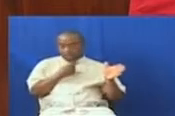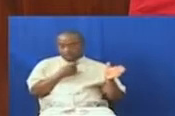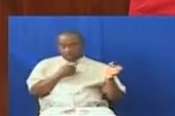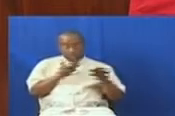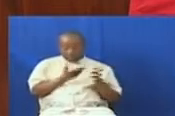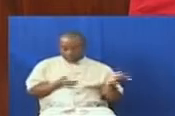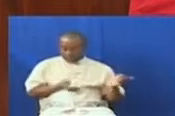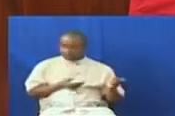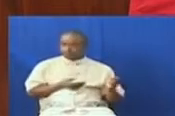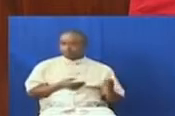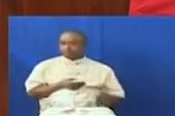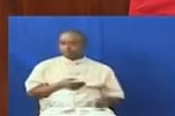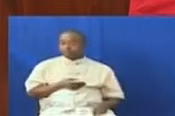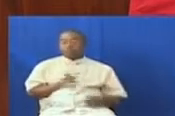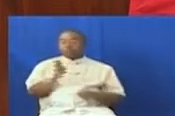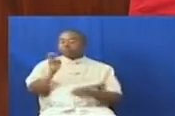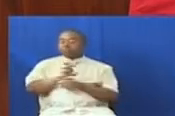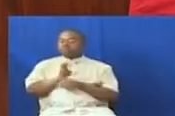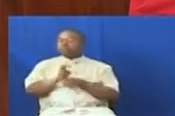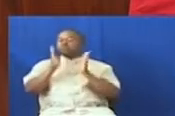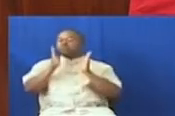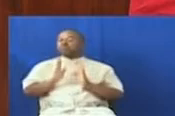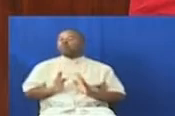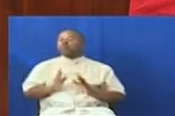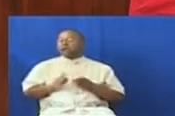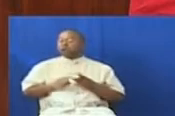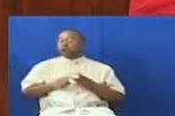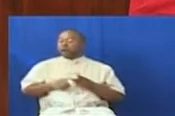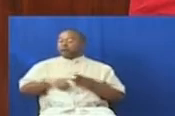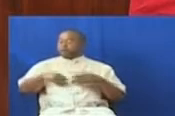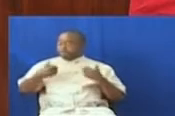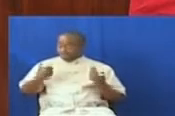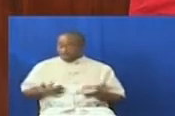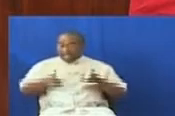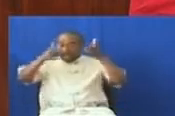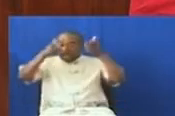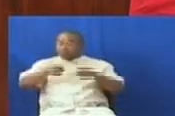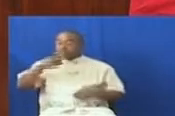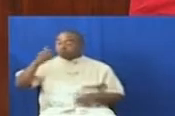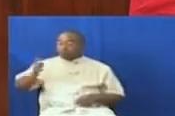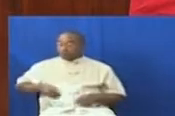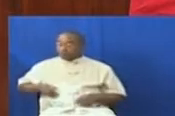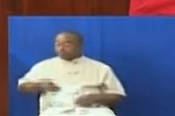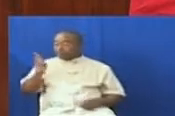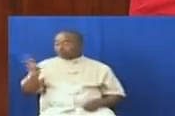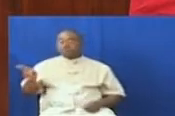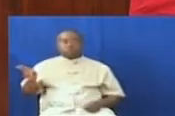Spika, msimamizi mkuu au afisa masuhuli wa halmashauri